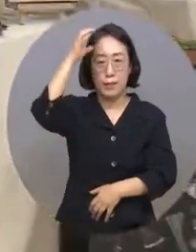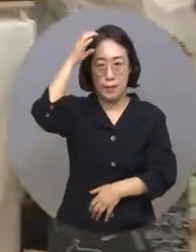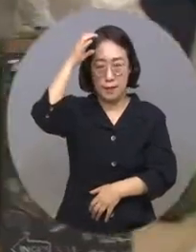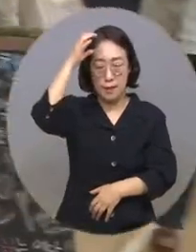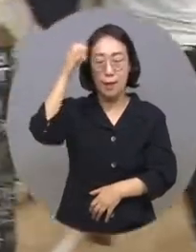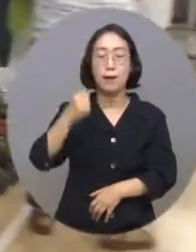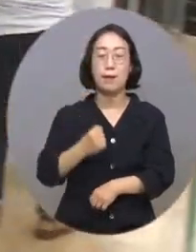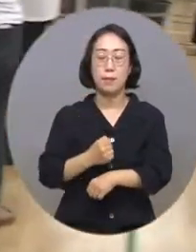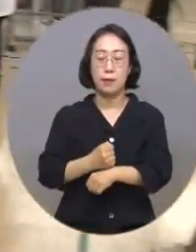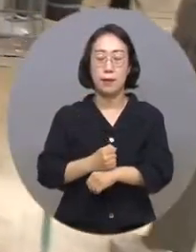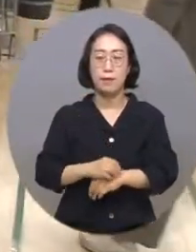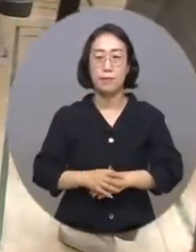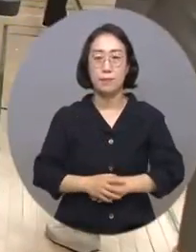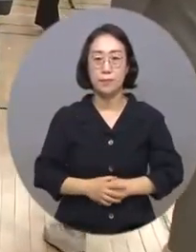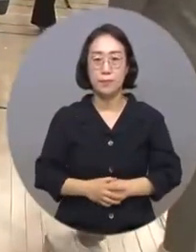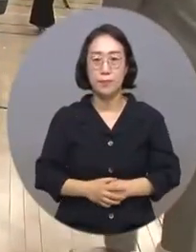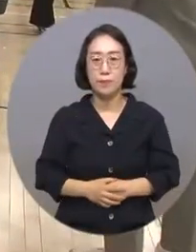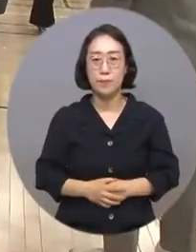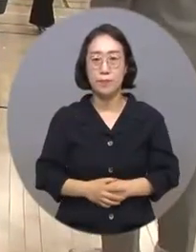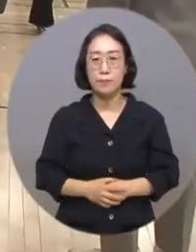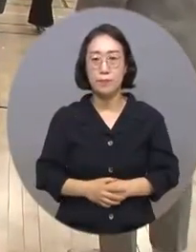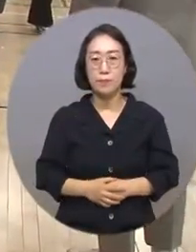복제 티비 전복 방송 장유진 입니다